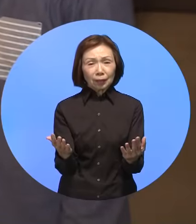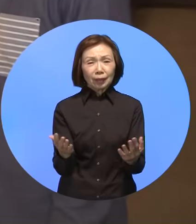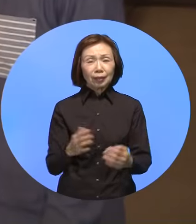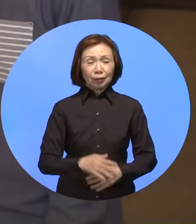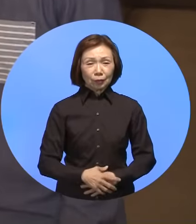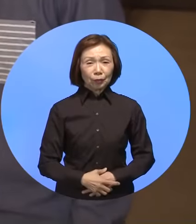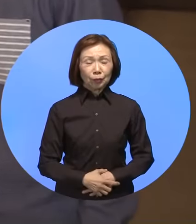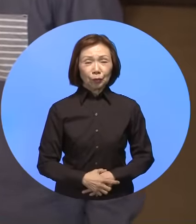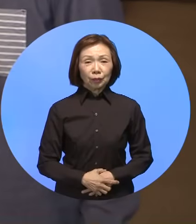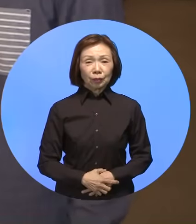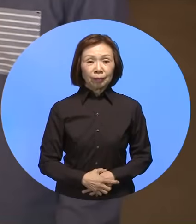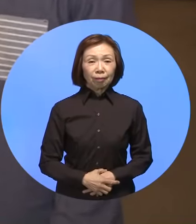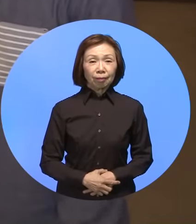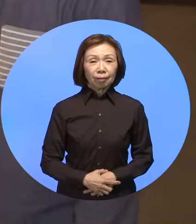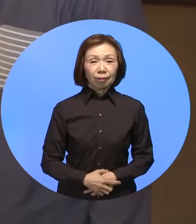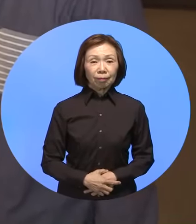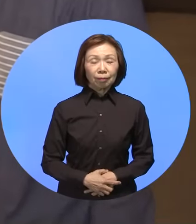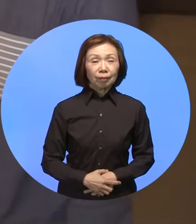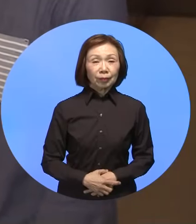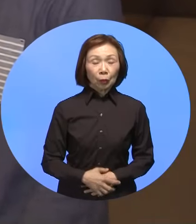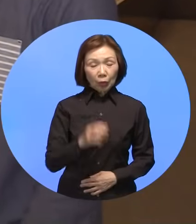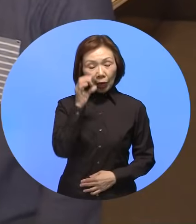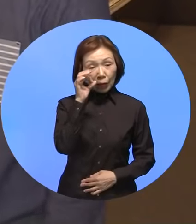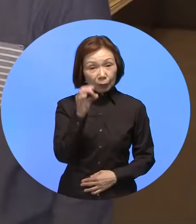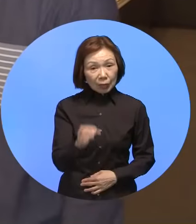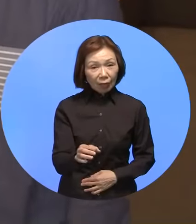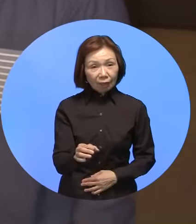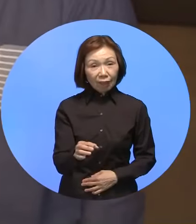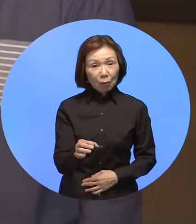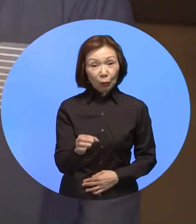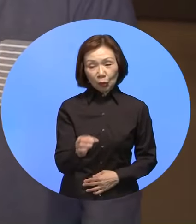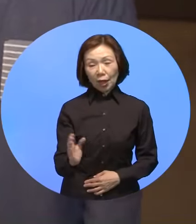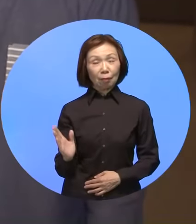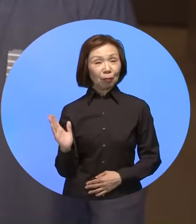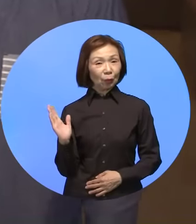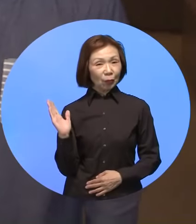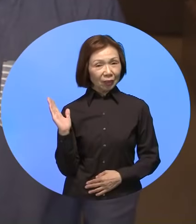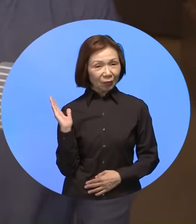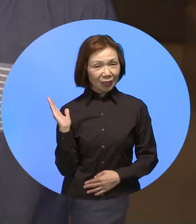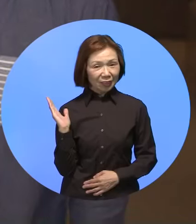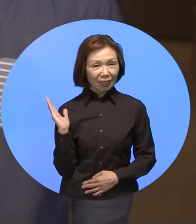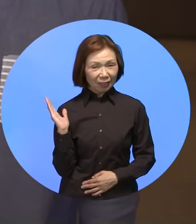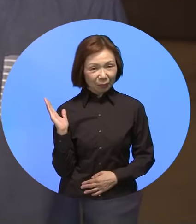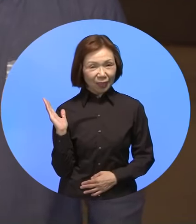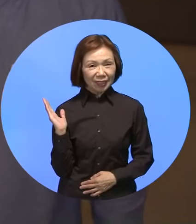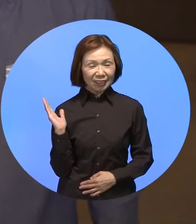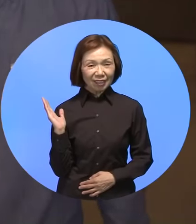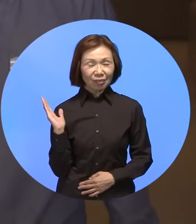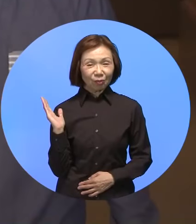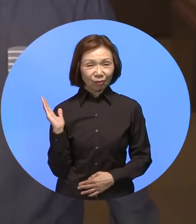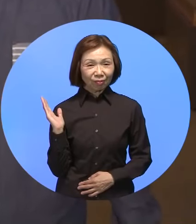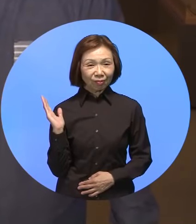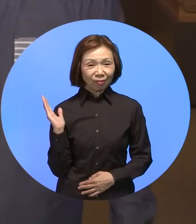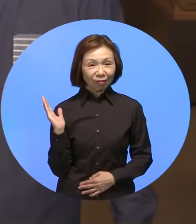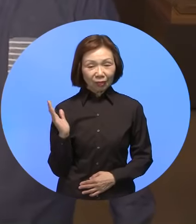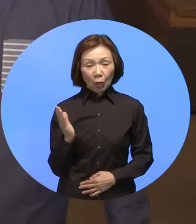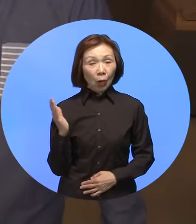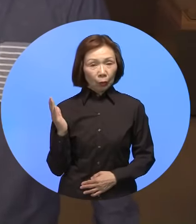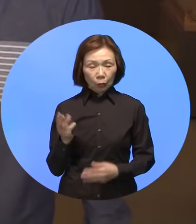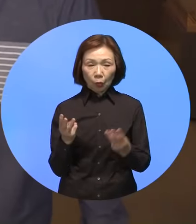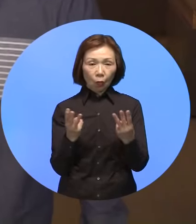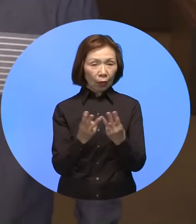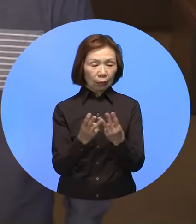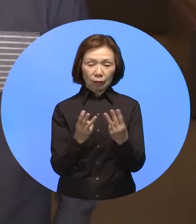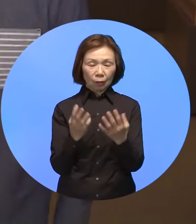ですここにおたん島遺跡から出土した様々なものが展示されていますの数の多さに